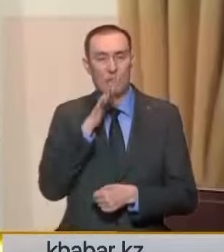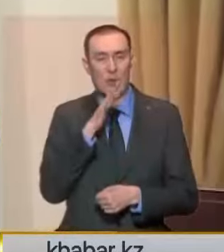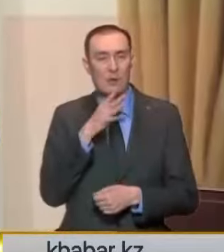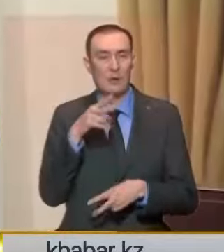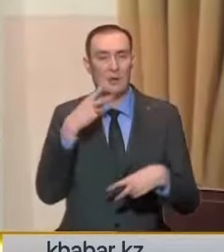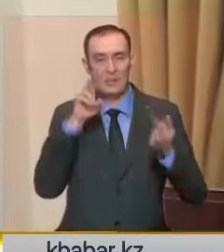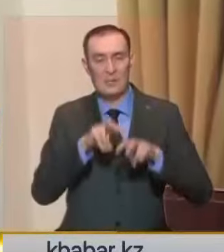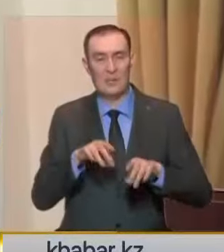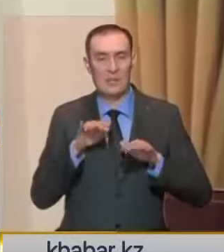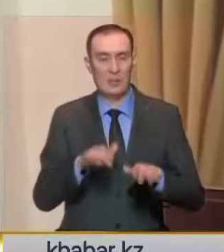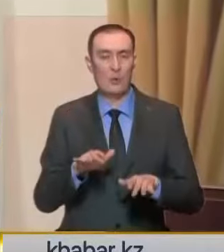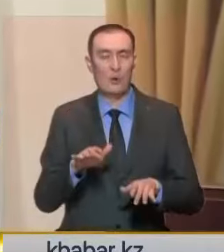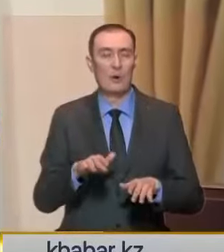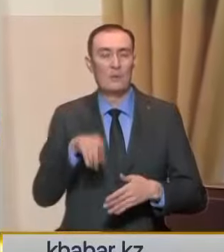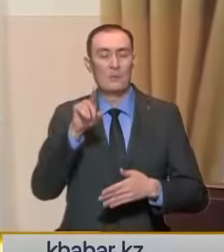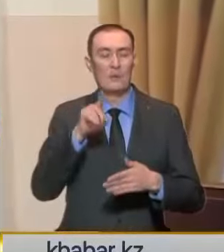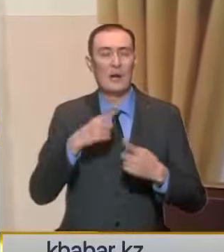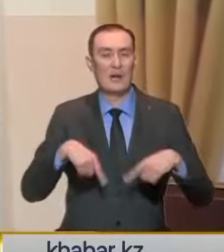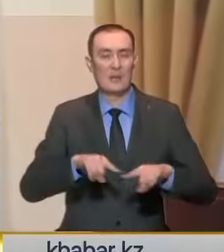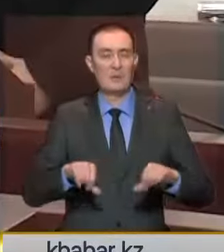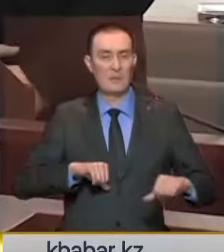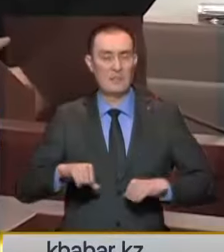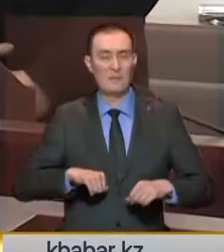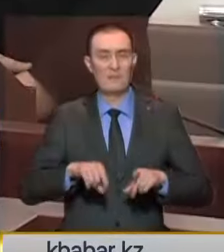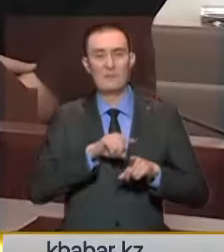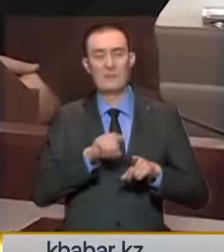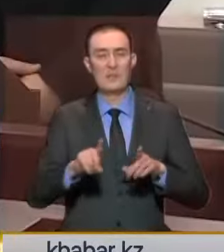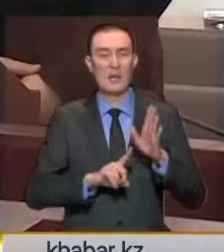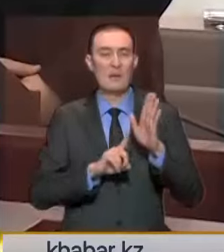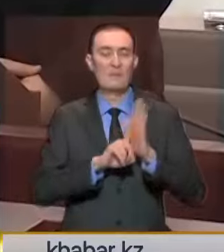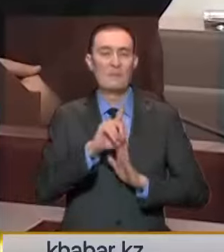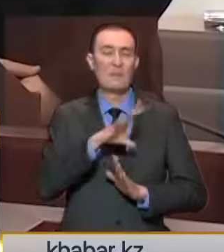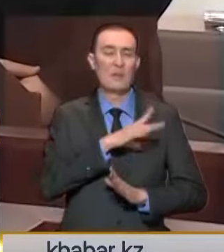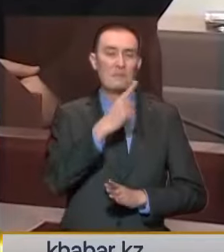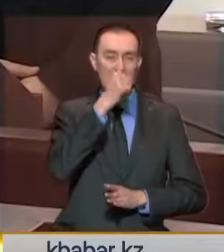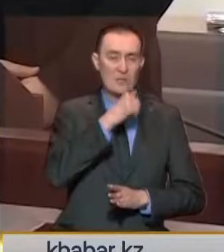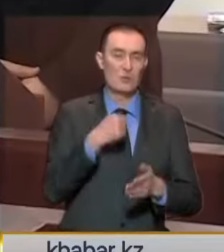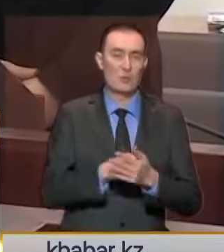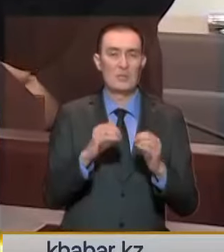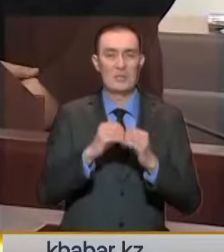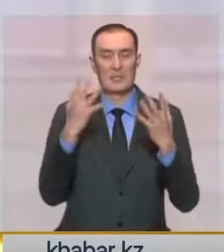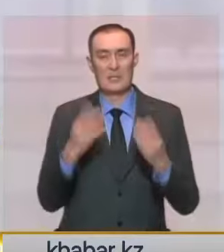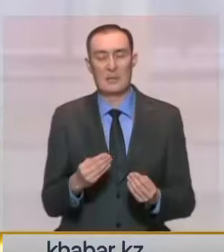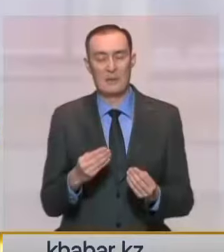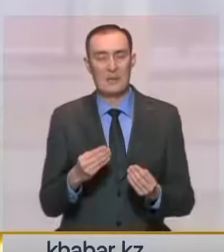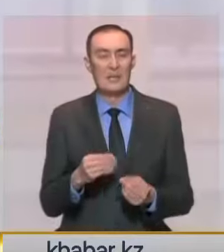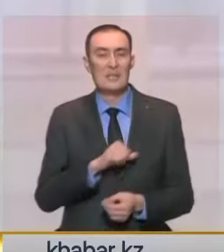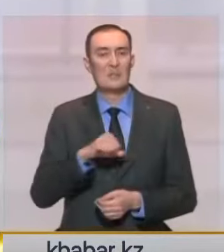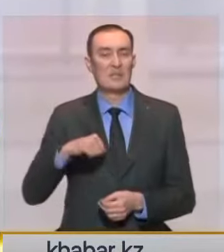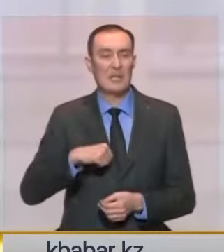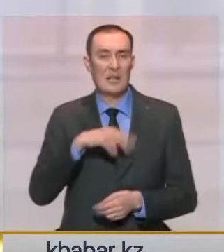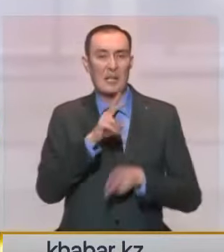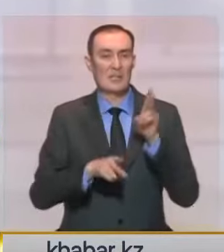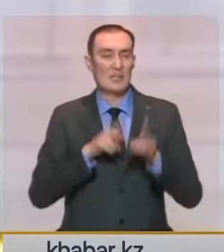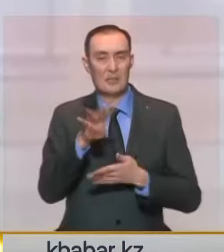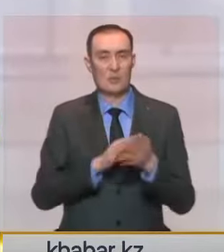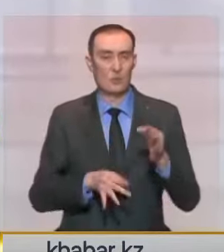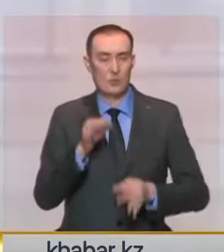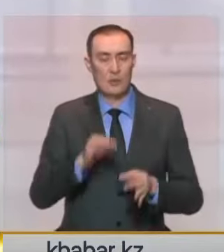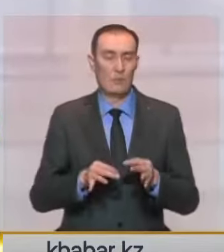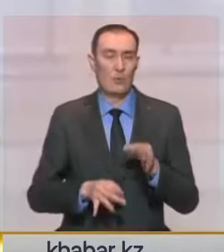рассмотрения дела о признании организаций экстремистскими с месяца до 10 дней. Я напомню, самостоятельные кассационные суды